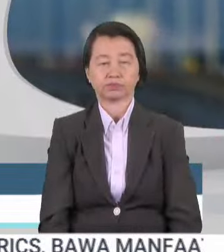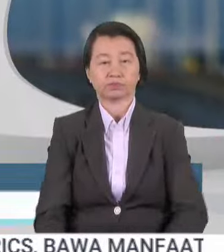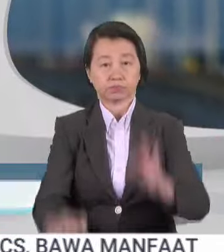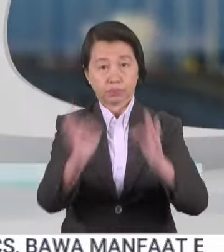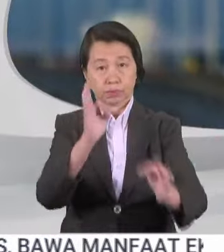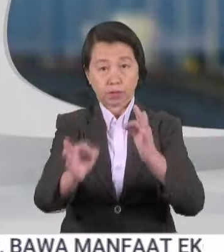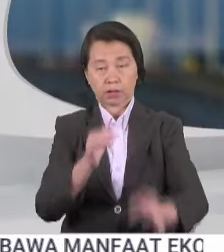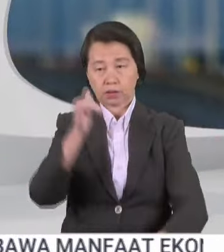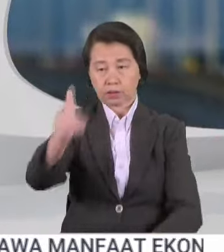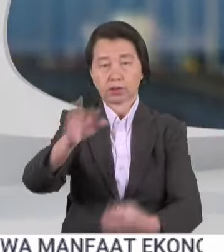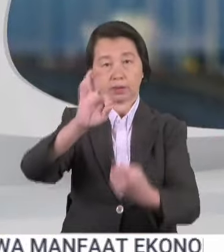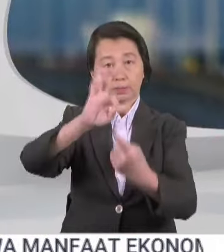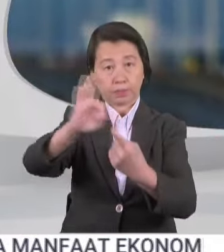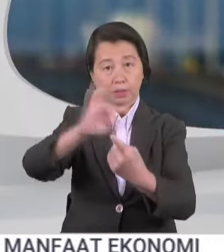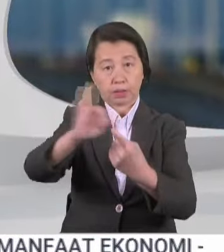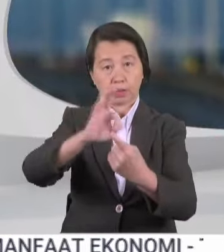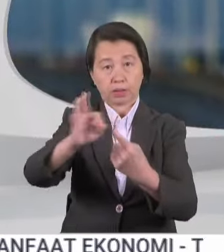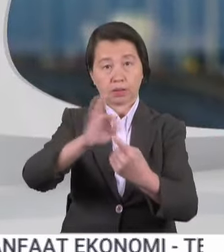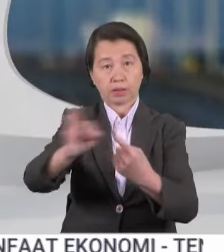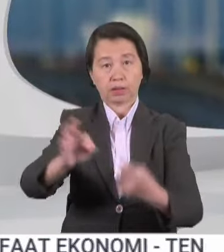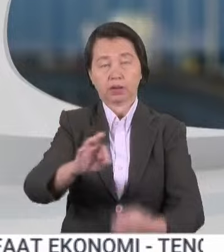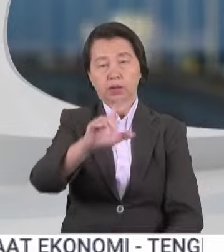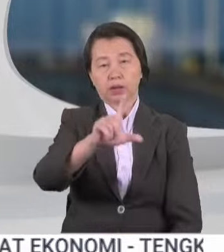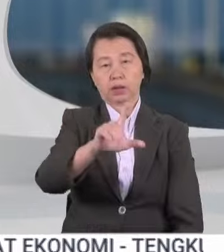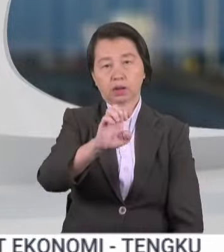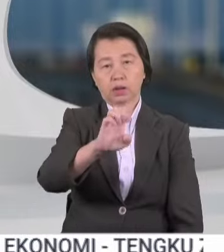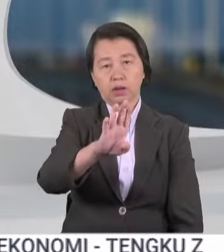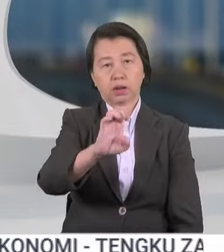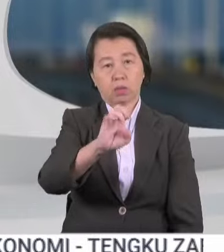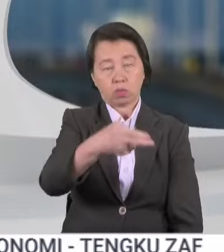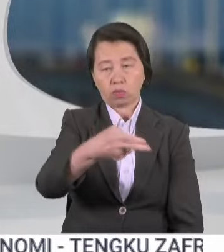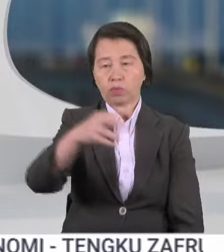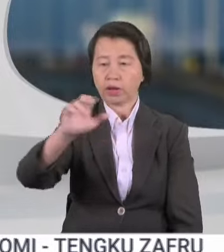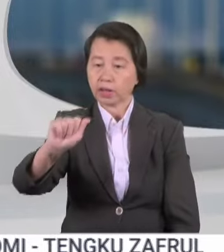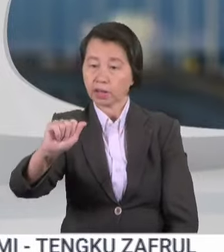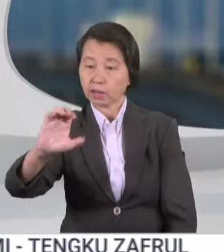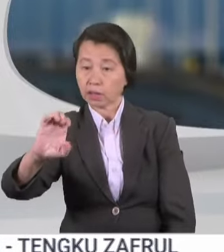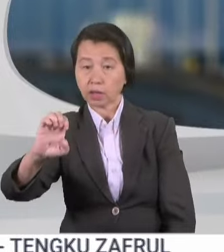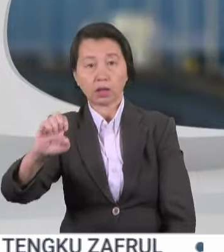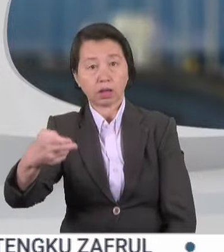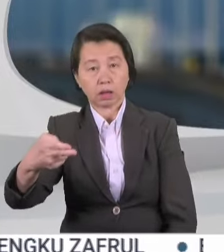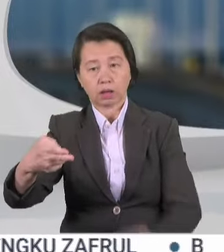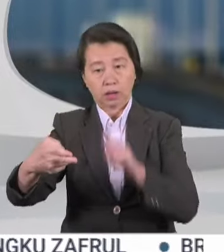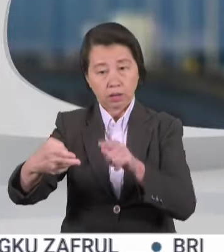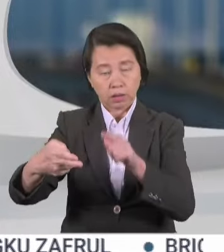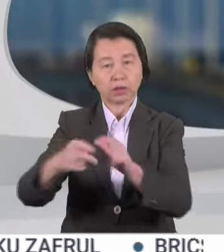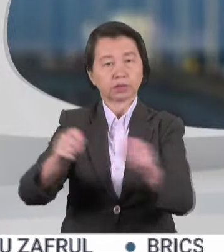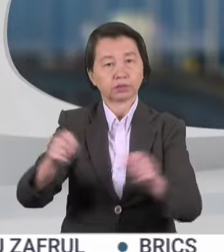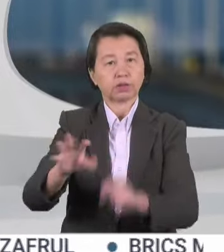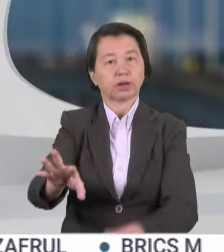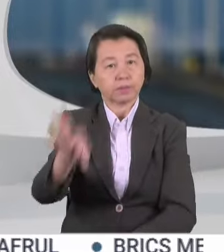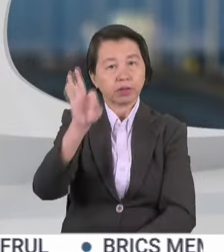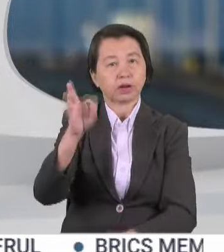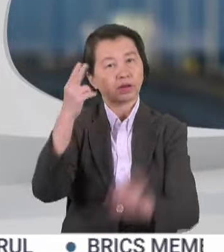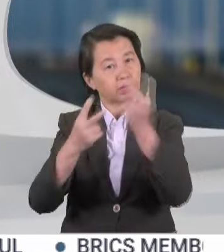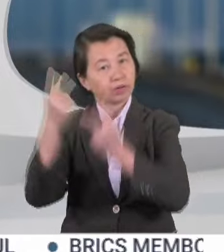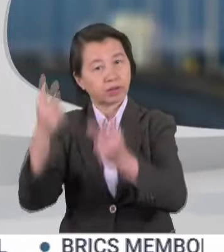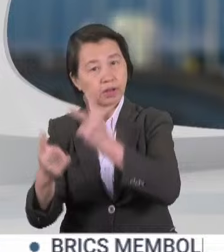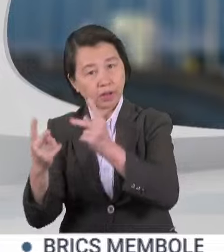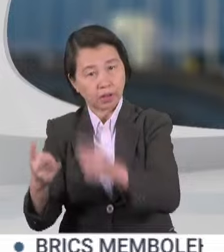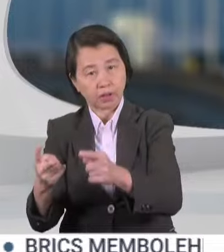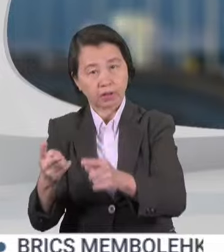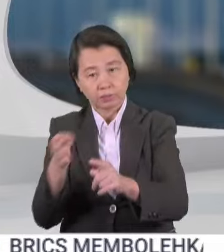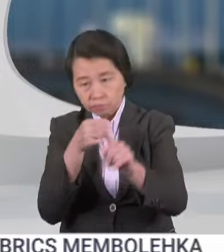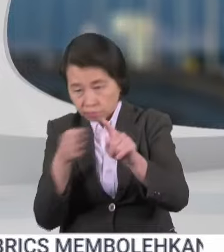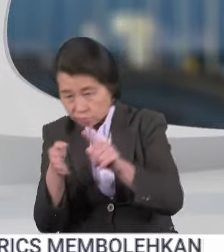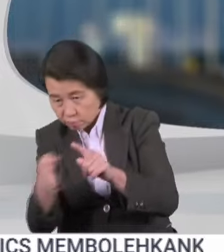Jika berkunjung ke Pulau Pinang, Lebuh Aceh merupakan antara salah satu destinasi pilihan pelancong. Dan di